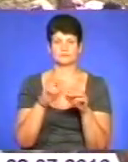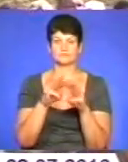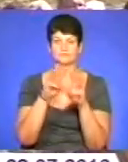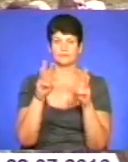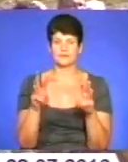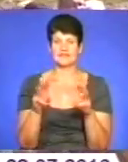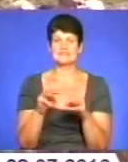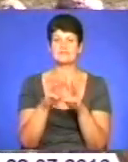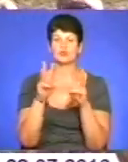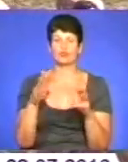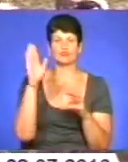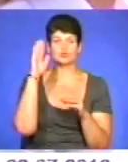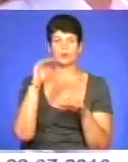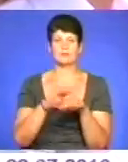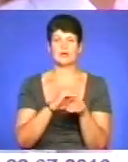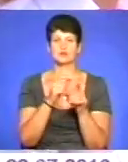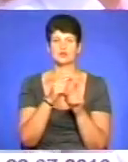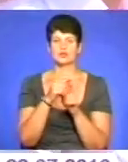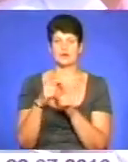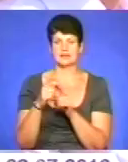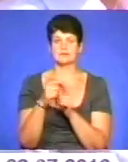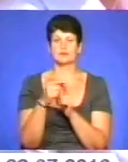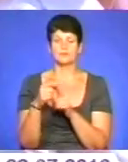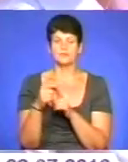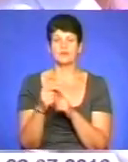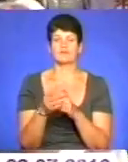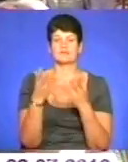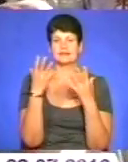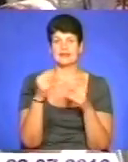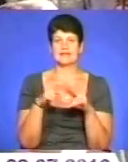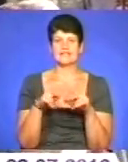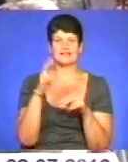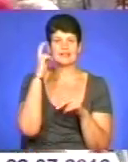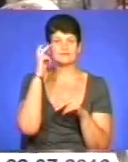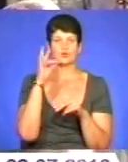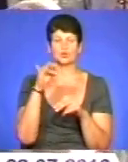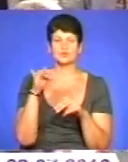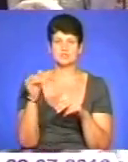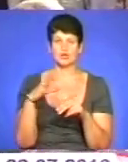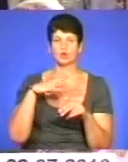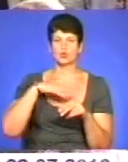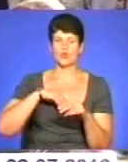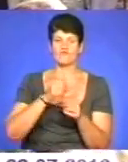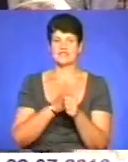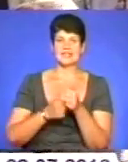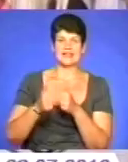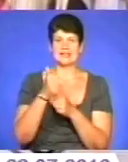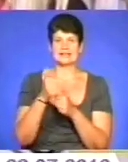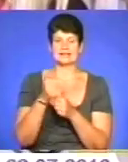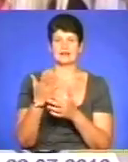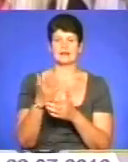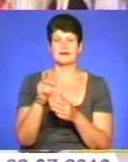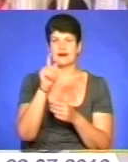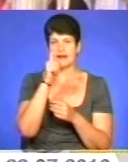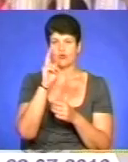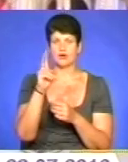Святою водою, благословенним словом у день хрещення Київської Русі духовні лідери Української греко-католицької церкви та